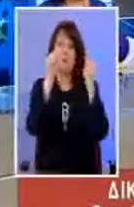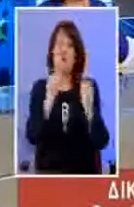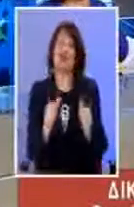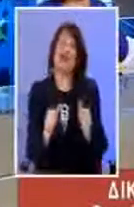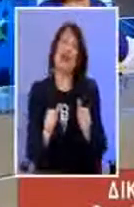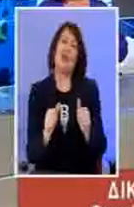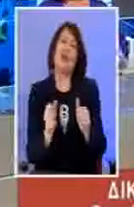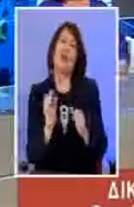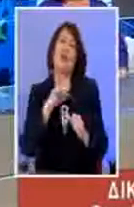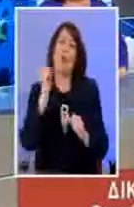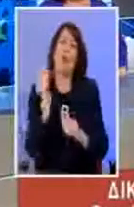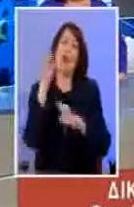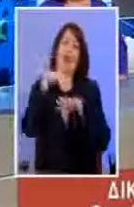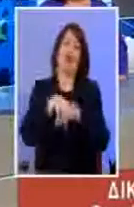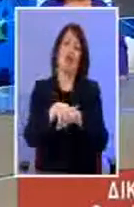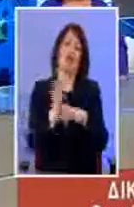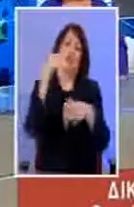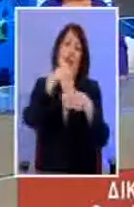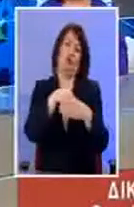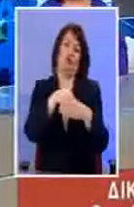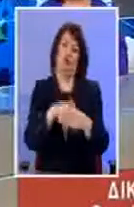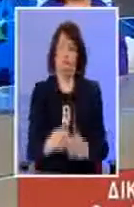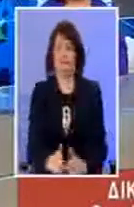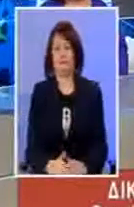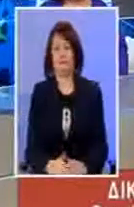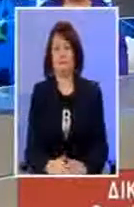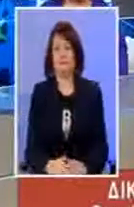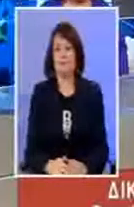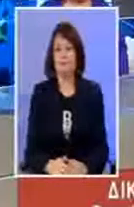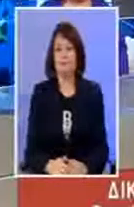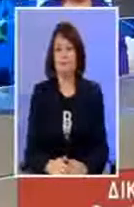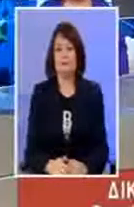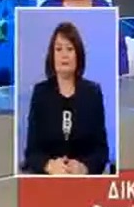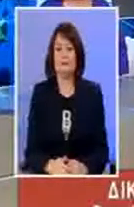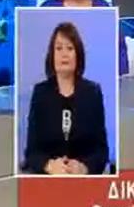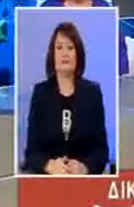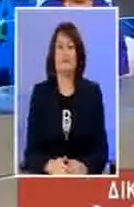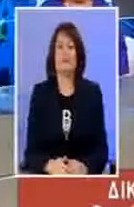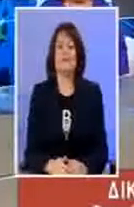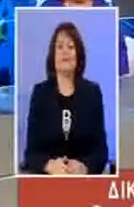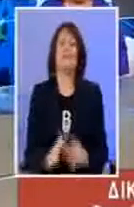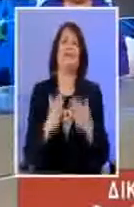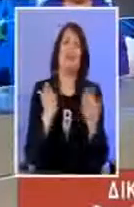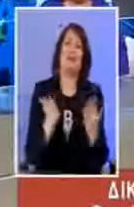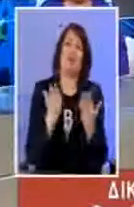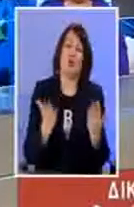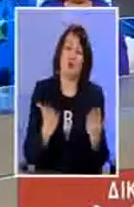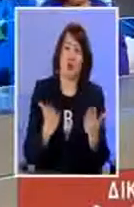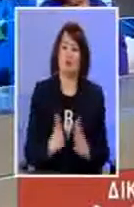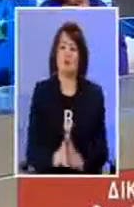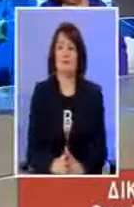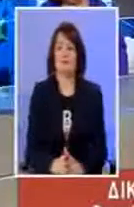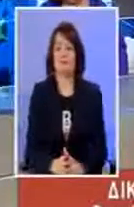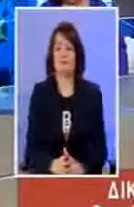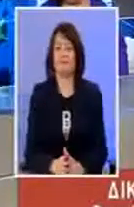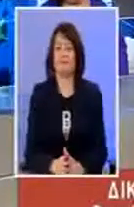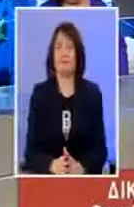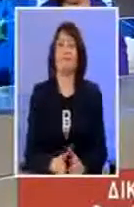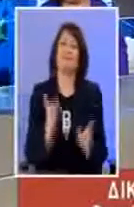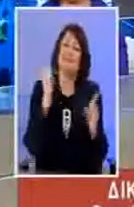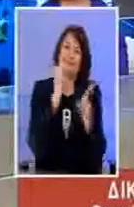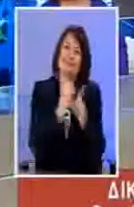να εντάσσονται όλοι. Να μην σπεριορίζουμε. Λόγος, να μην αποκλείει κανέναν τον μοντέλο. Να, γιατί όμως και οι ειδικοί